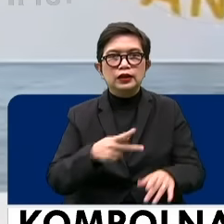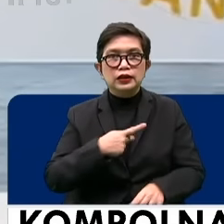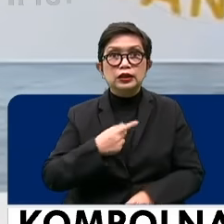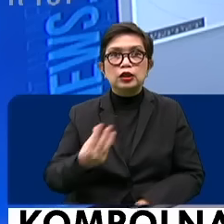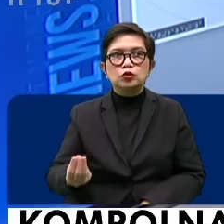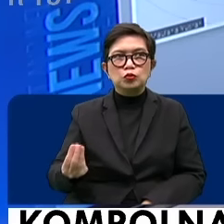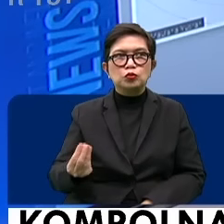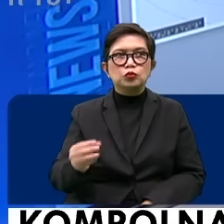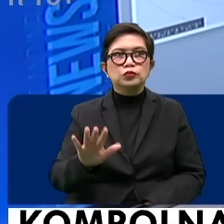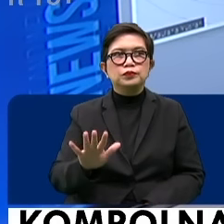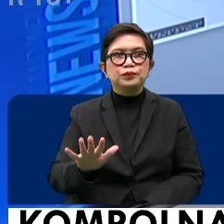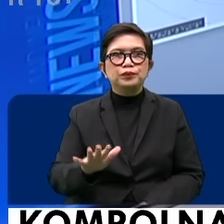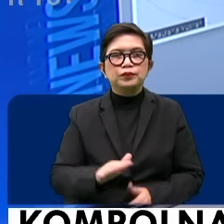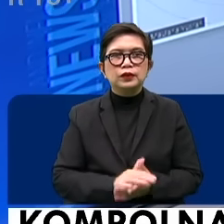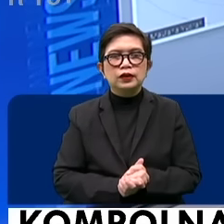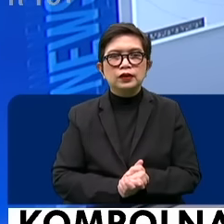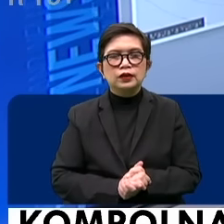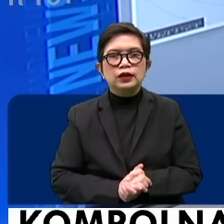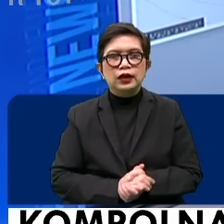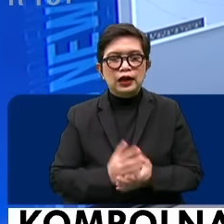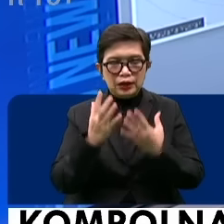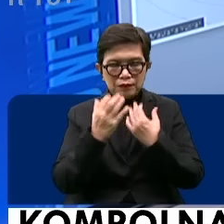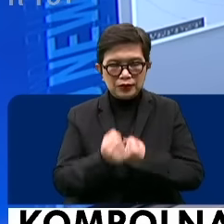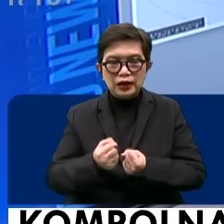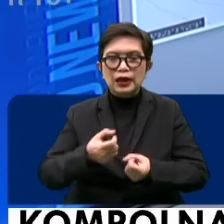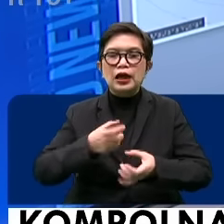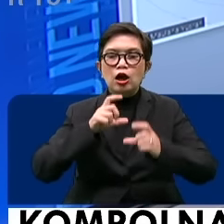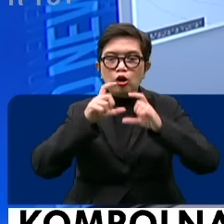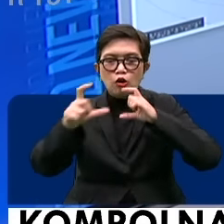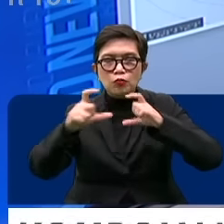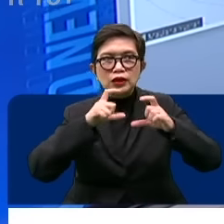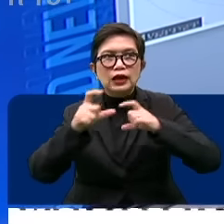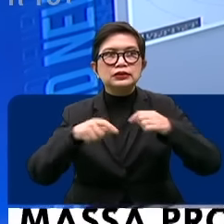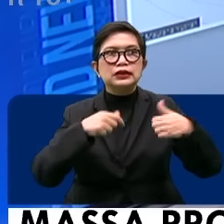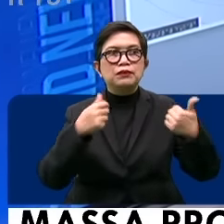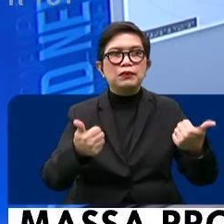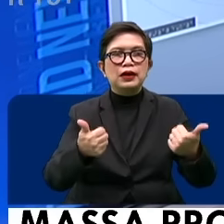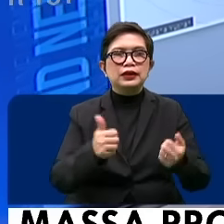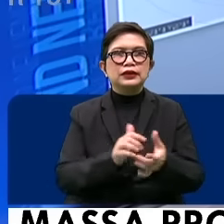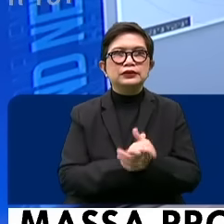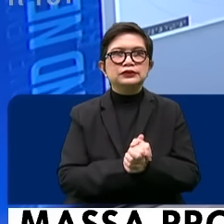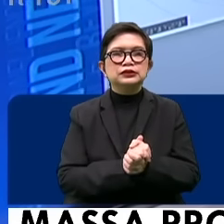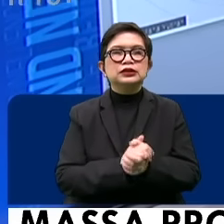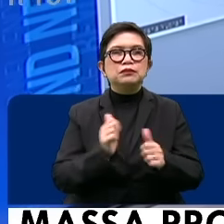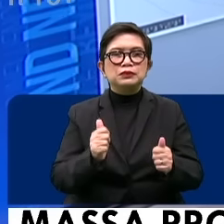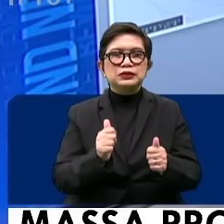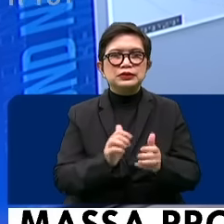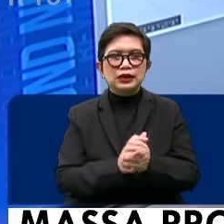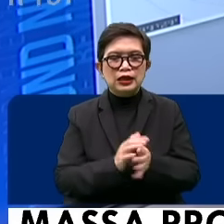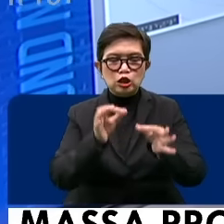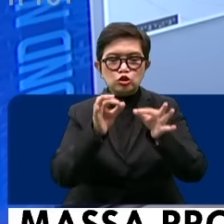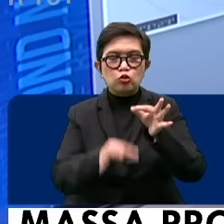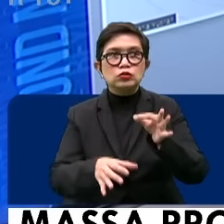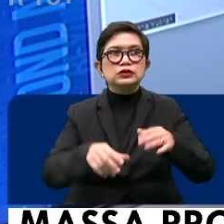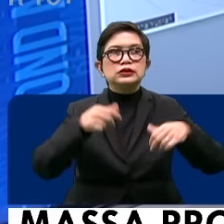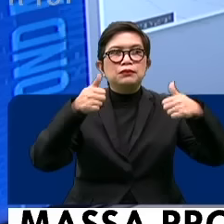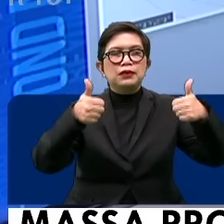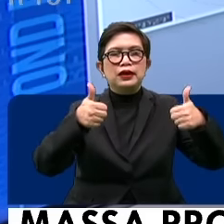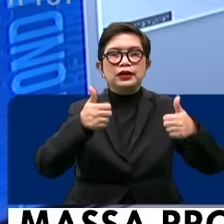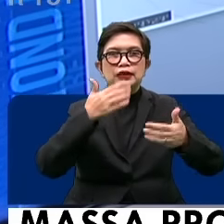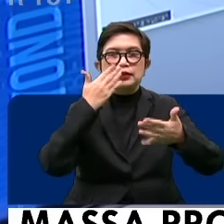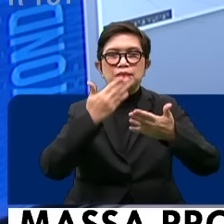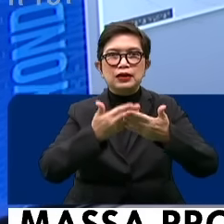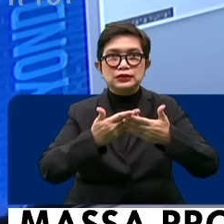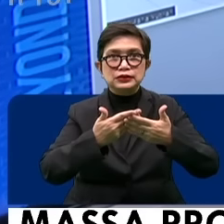apa. Semoga ada komunikasi yang lebih baik dan kondisi yang tercipta itu win-win untuk semua pihak. Terima kasih Sekjen